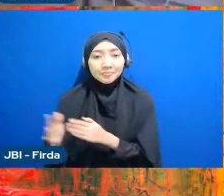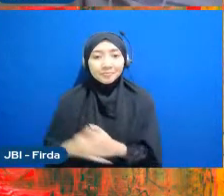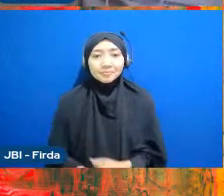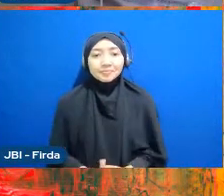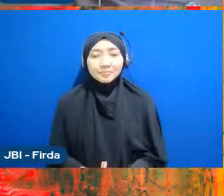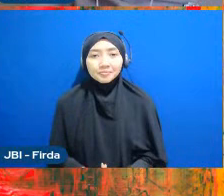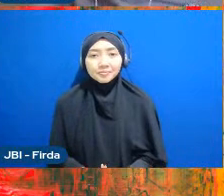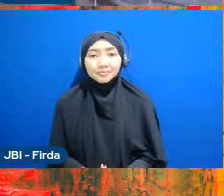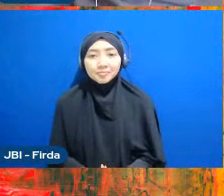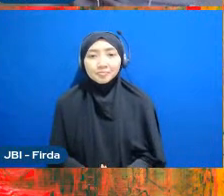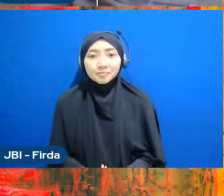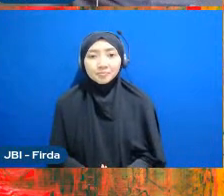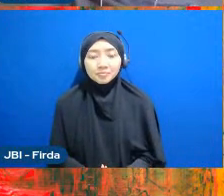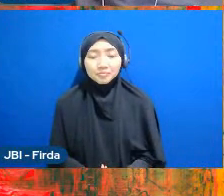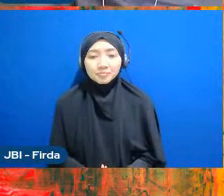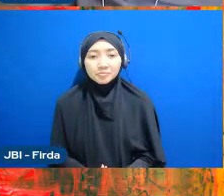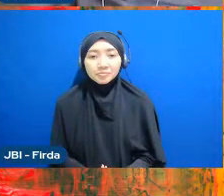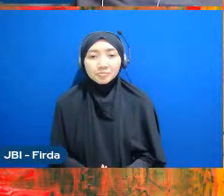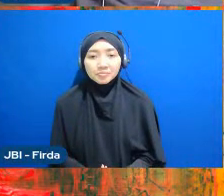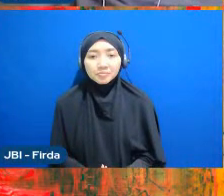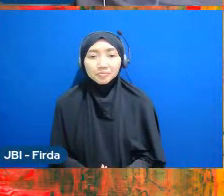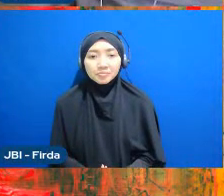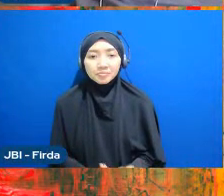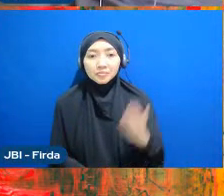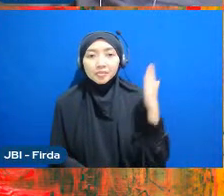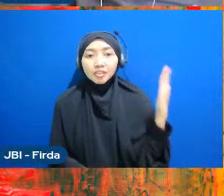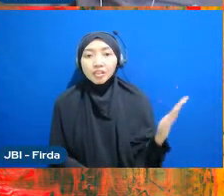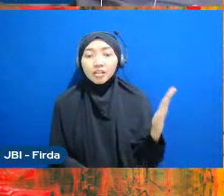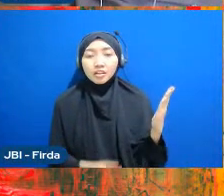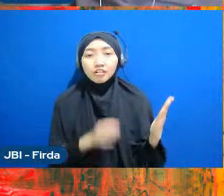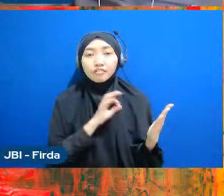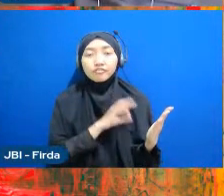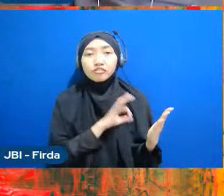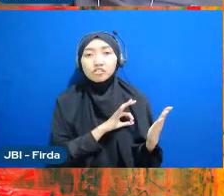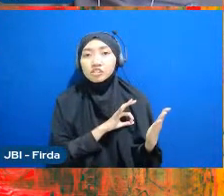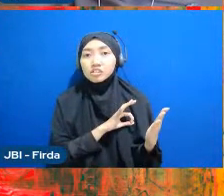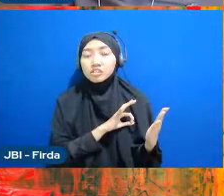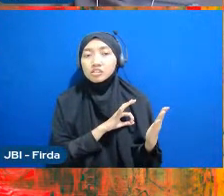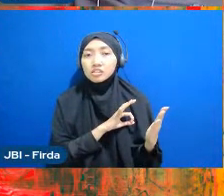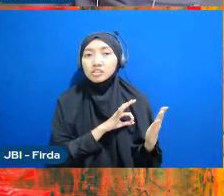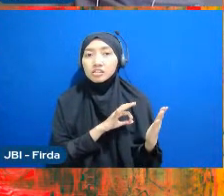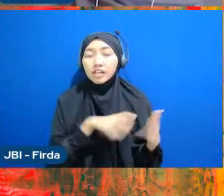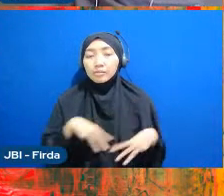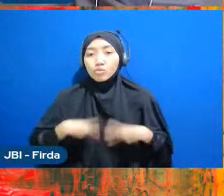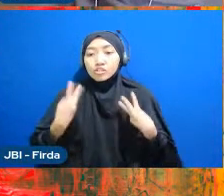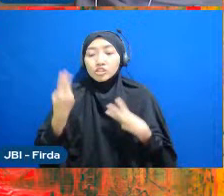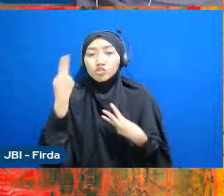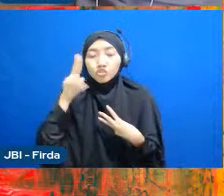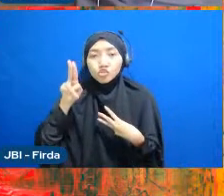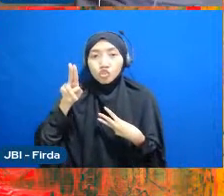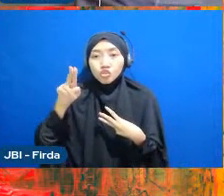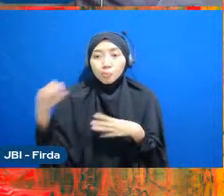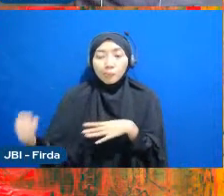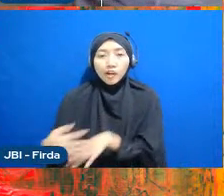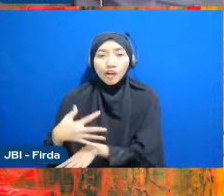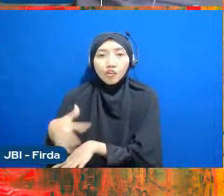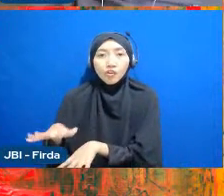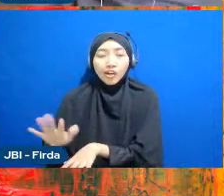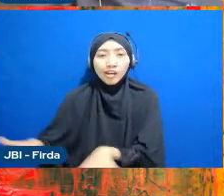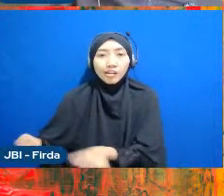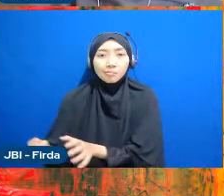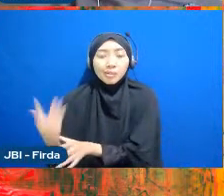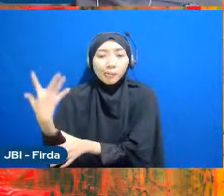Nah, ini ada beberapa fungsi emosi dalam perkembangan anak. Yang pertama adalah fungsi adaptasi